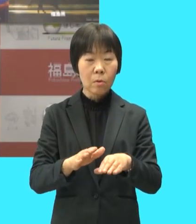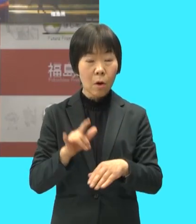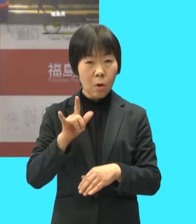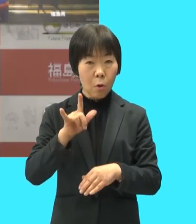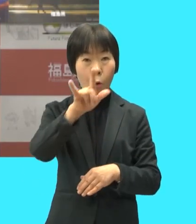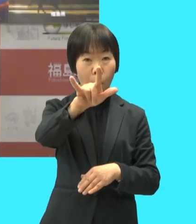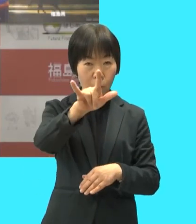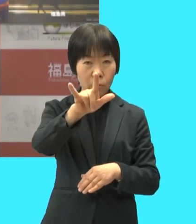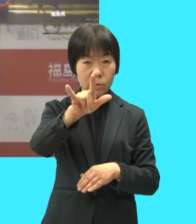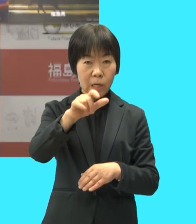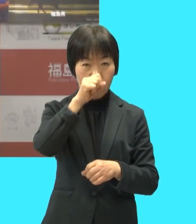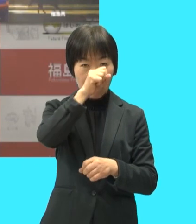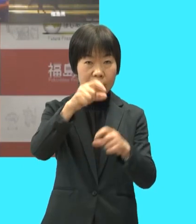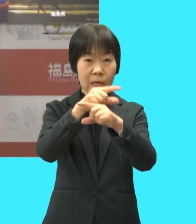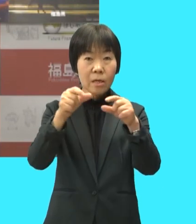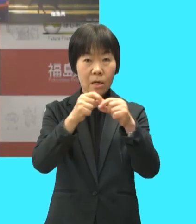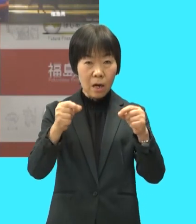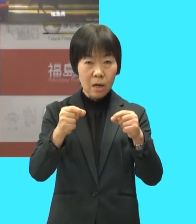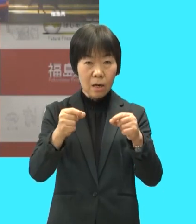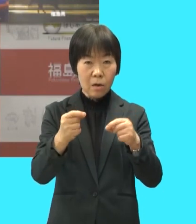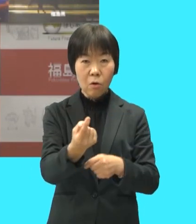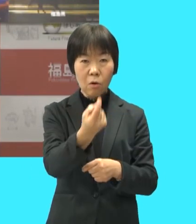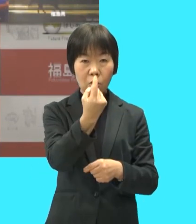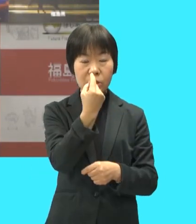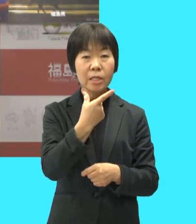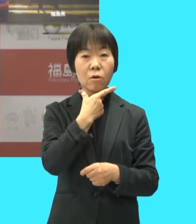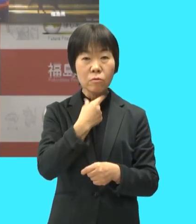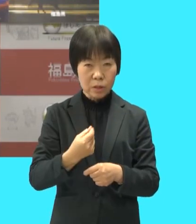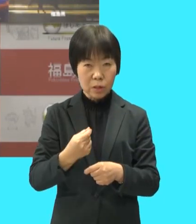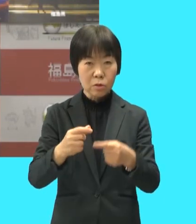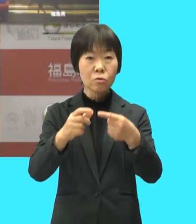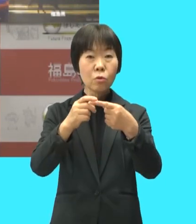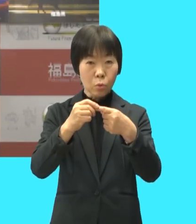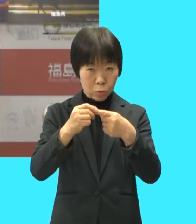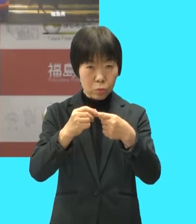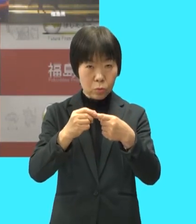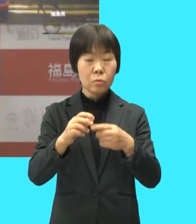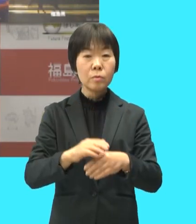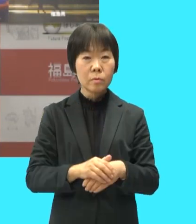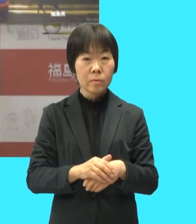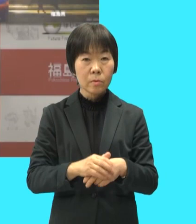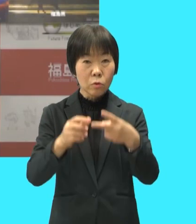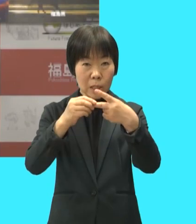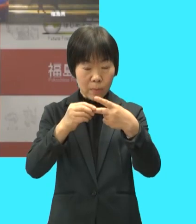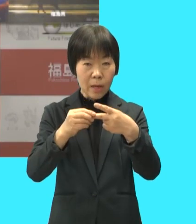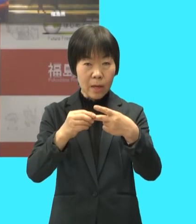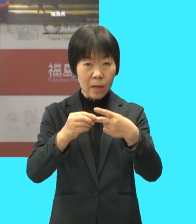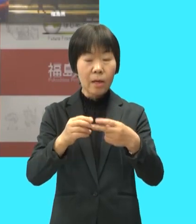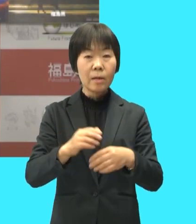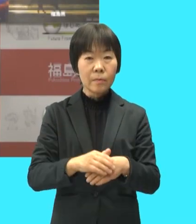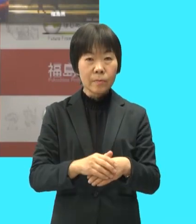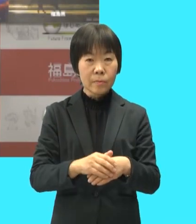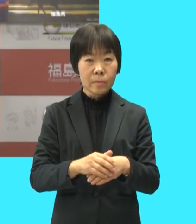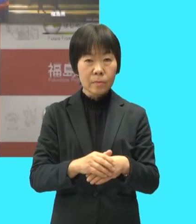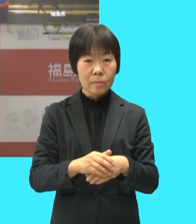香港訪問での成果を一言でちょっと教えていただきたいのと、先ほどの質問に重なるんですけれ